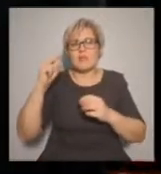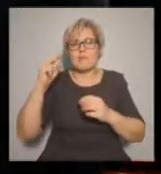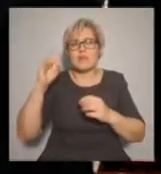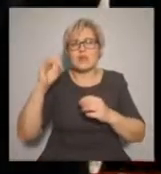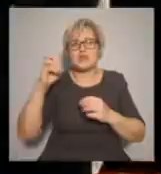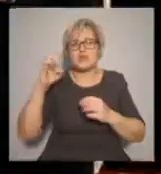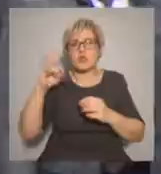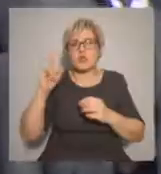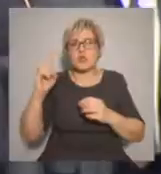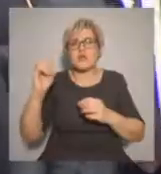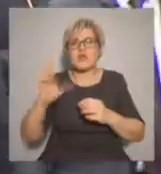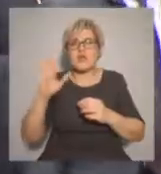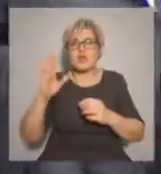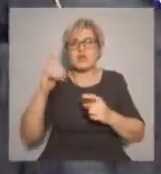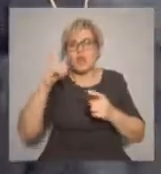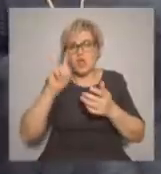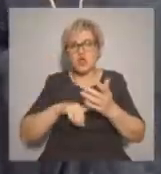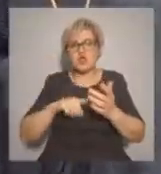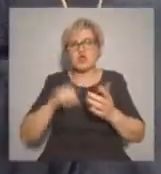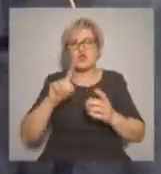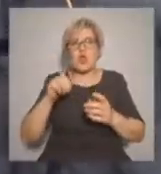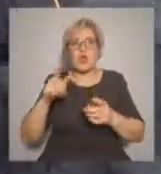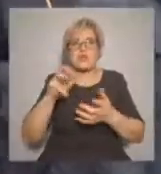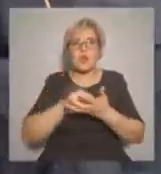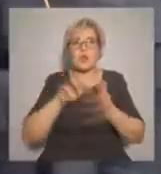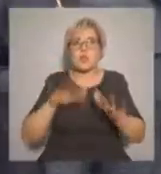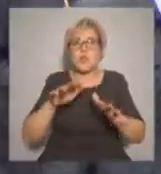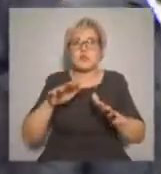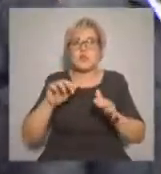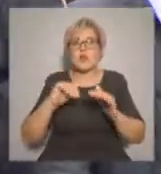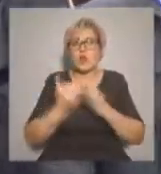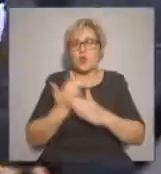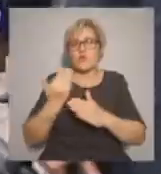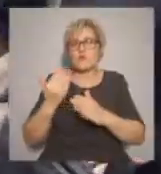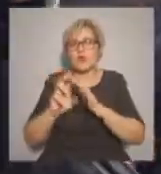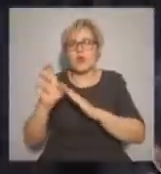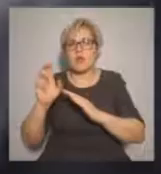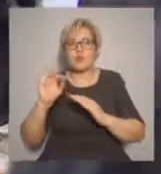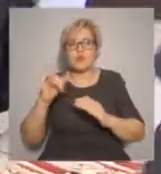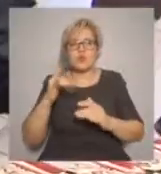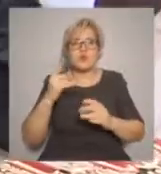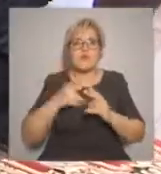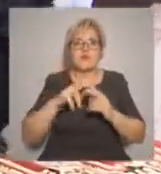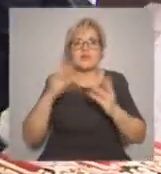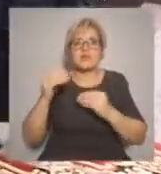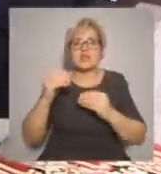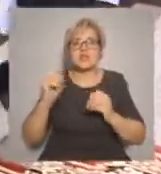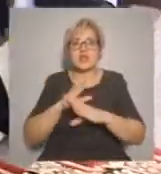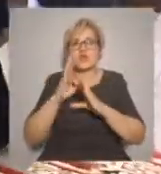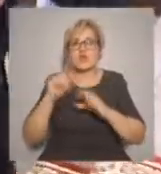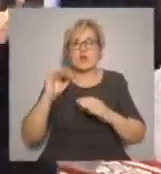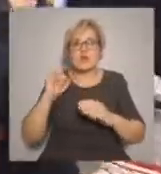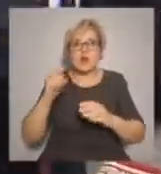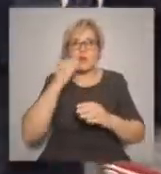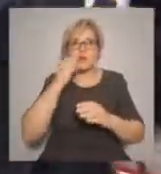Югры. В этот же день святейший патриарх Московский и всея Руси Кирилл посетил патриаршее подворье Успенского, Пюхтицкого,